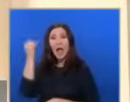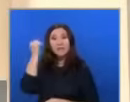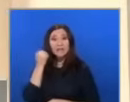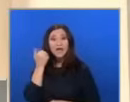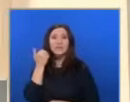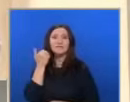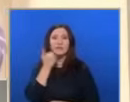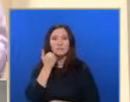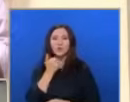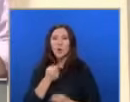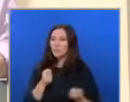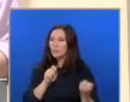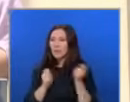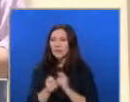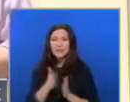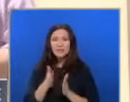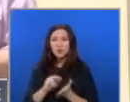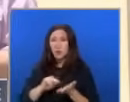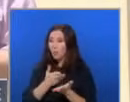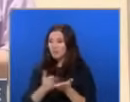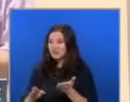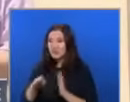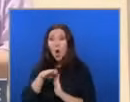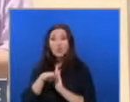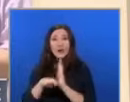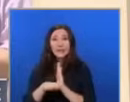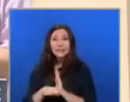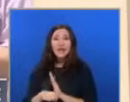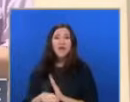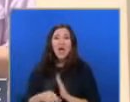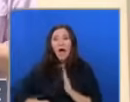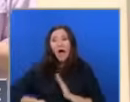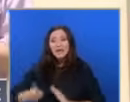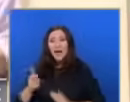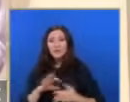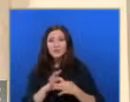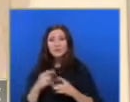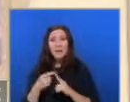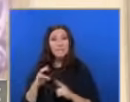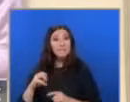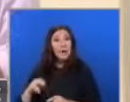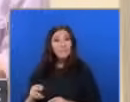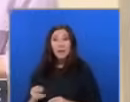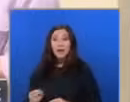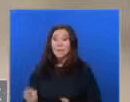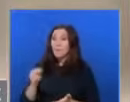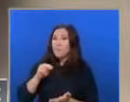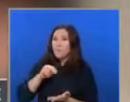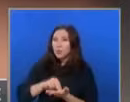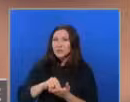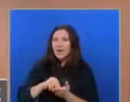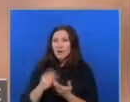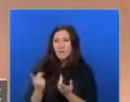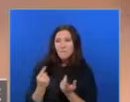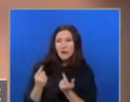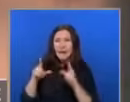от променения срок за отписване от регистъра на хазартно зависимите към НАП и сложиха примамливи табелки. С